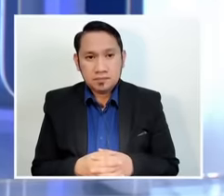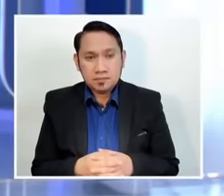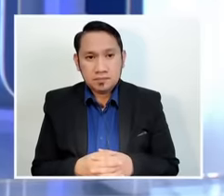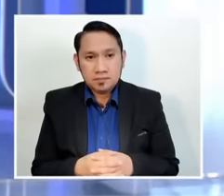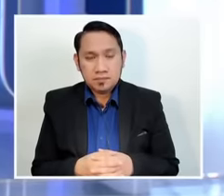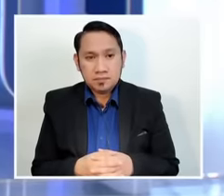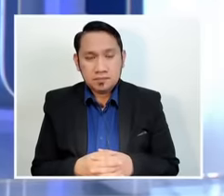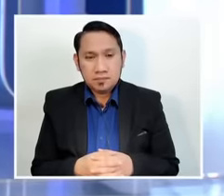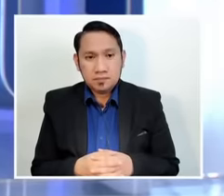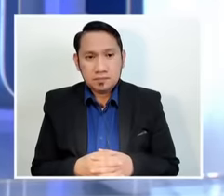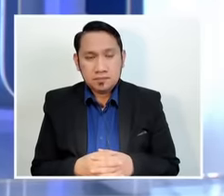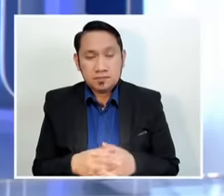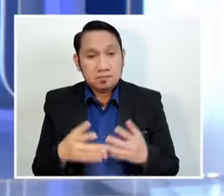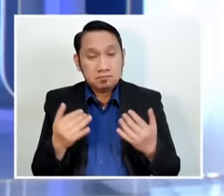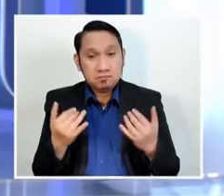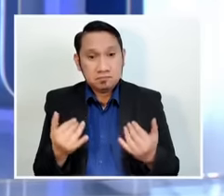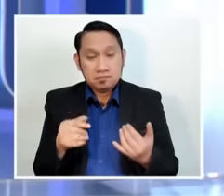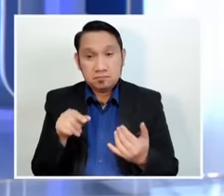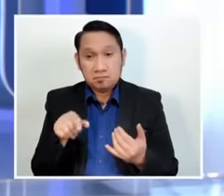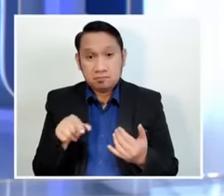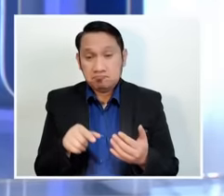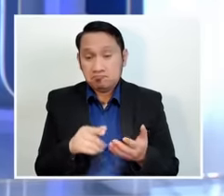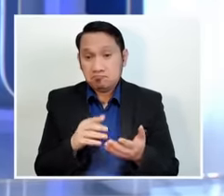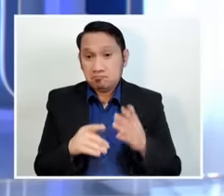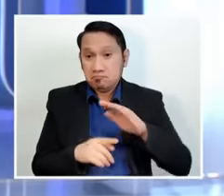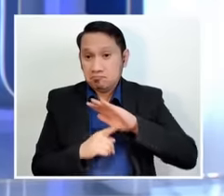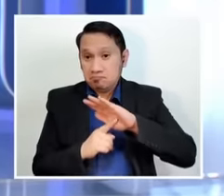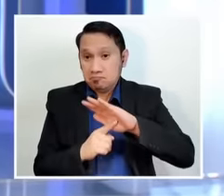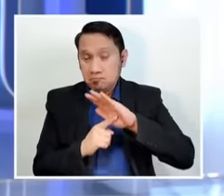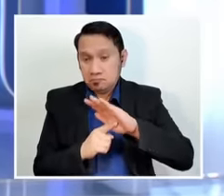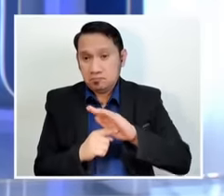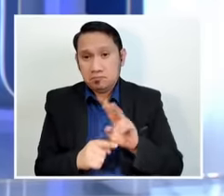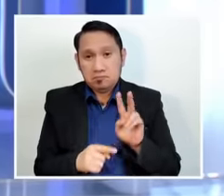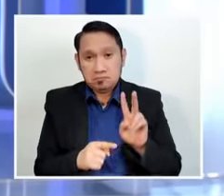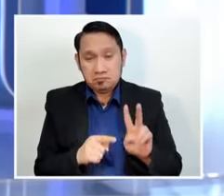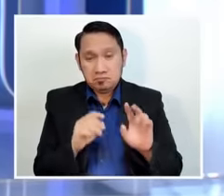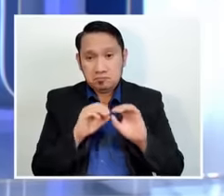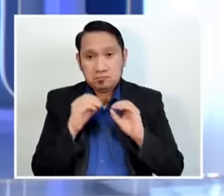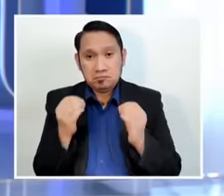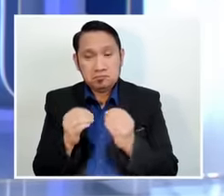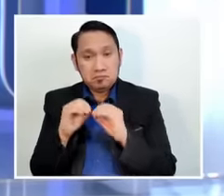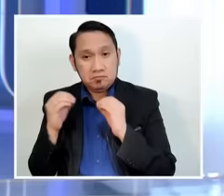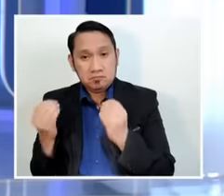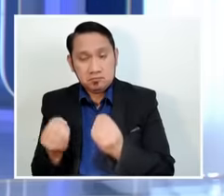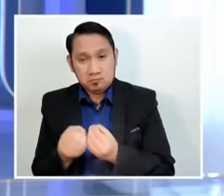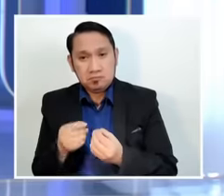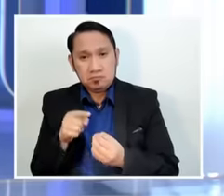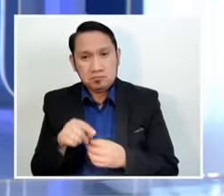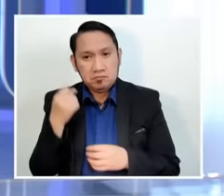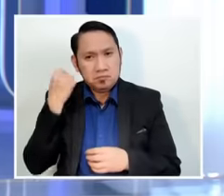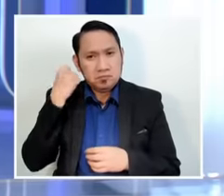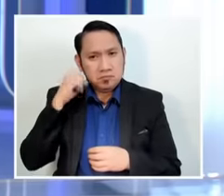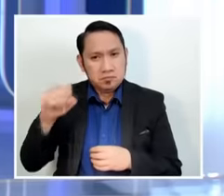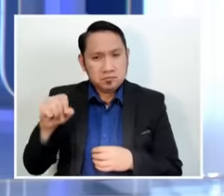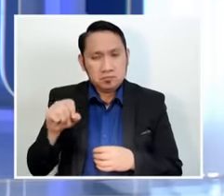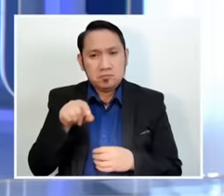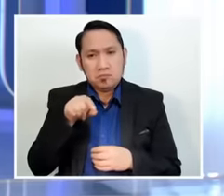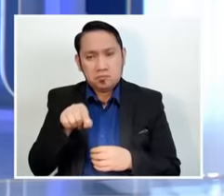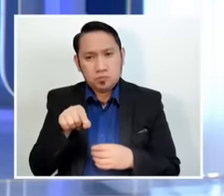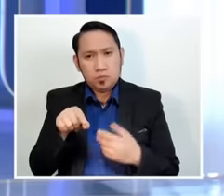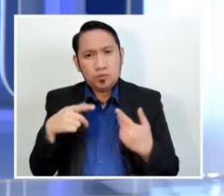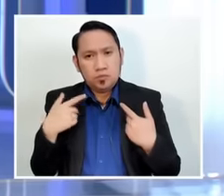Sabayang nagtigil pasada ang dalawang transport group na tumututol sa consolidation o pagpasok sa